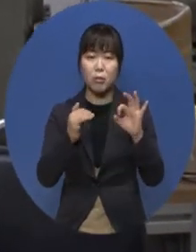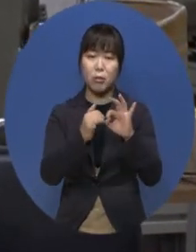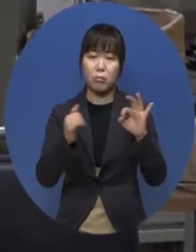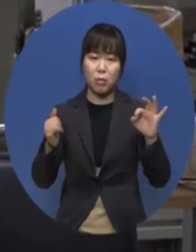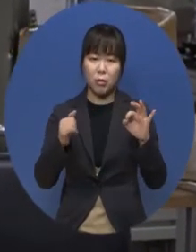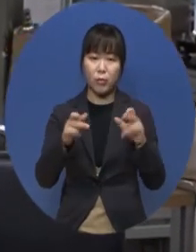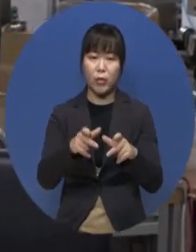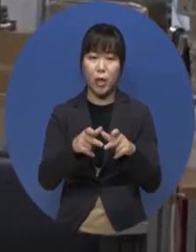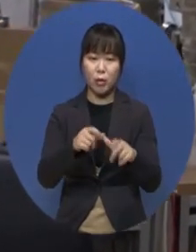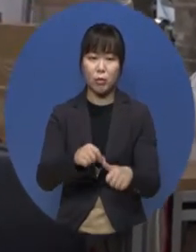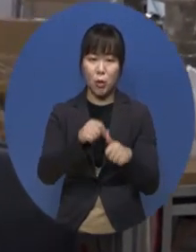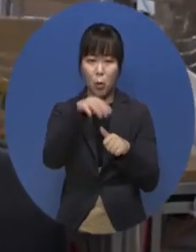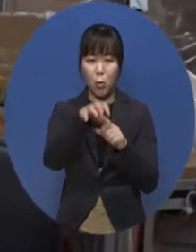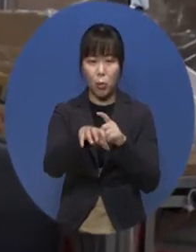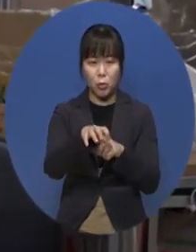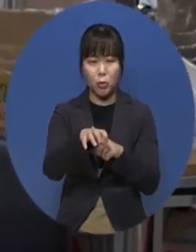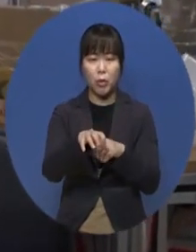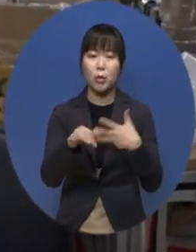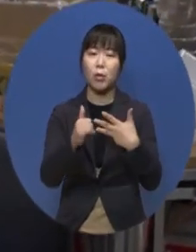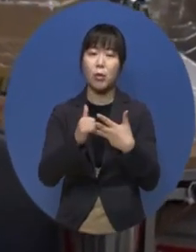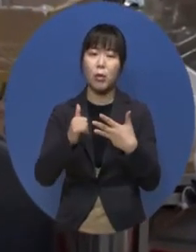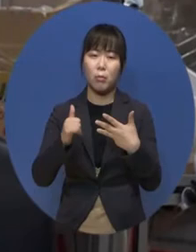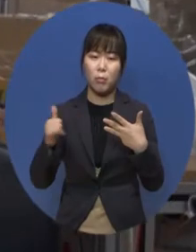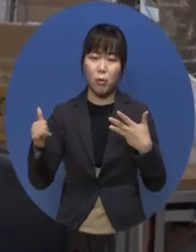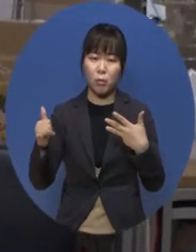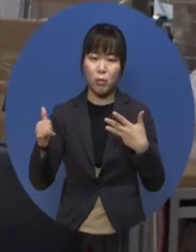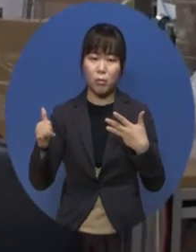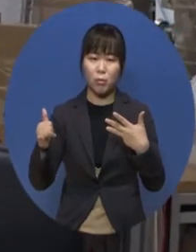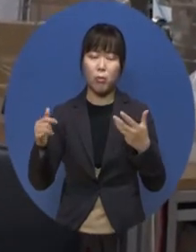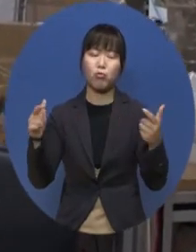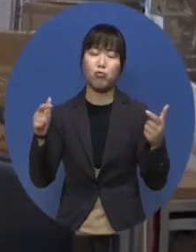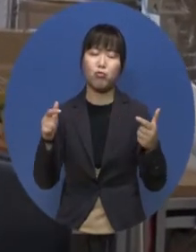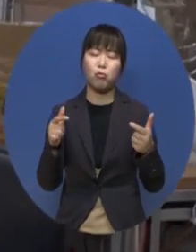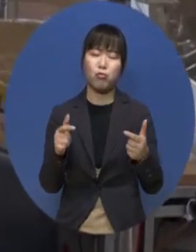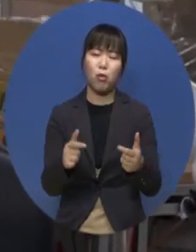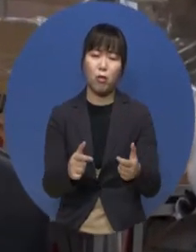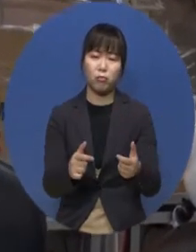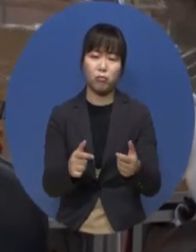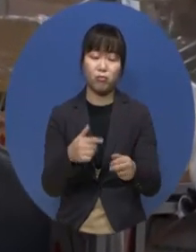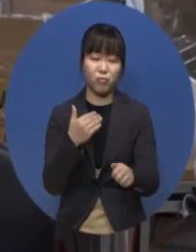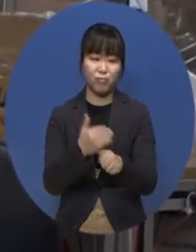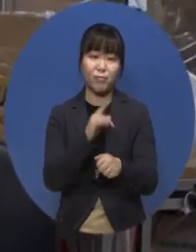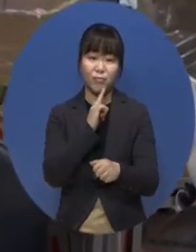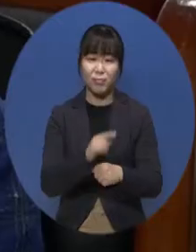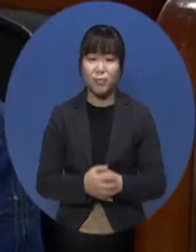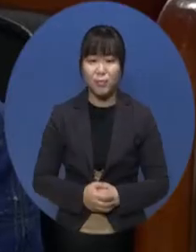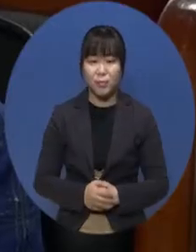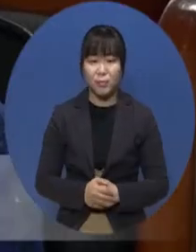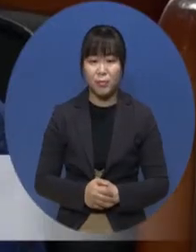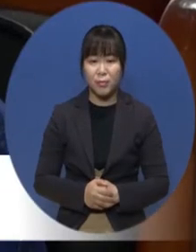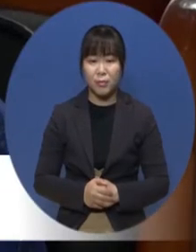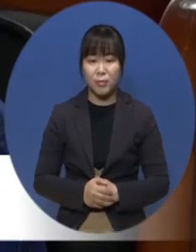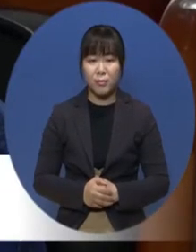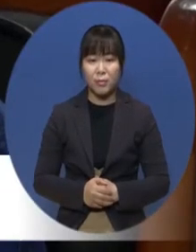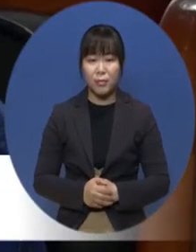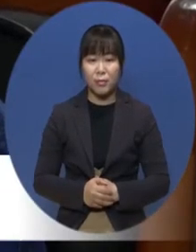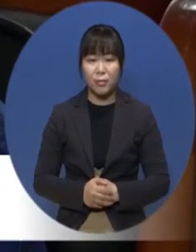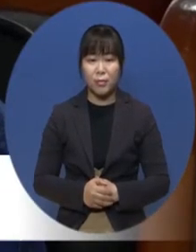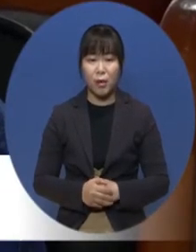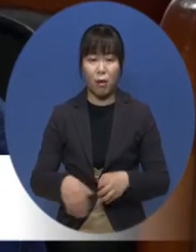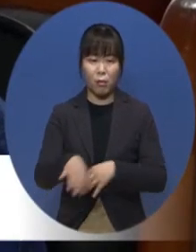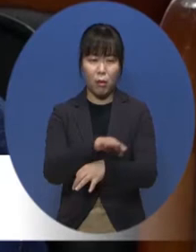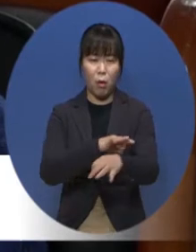채용한 기업체는 불가피 8명을 감원시키는 사태가 벌어졌다고 말했습니다. 저도 해다 해다 너무